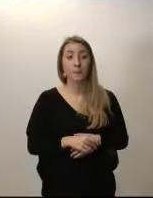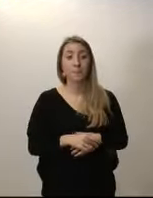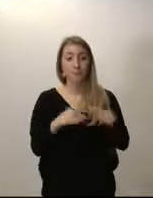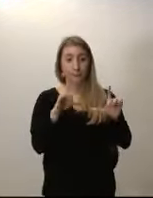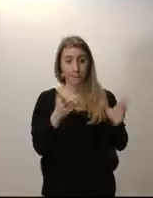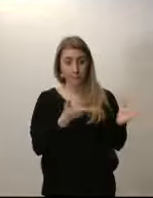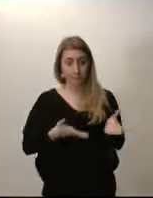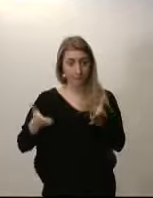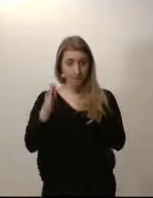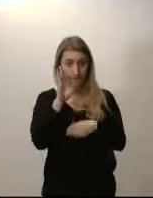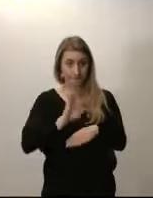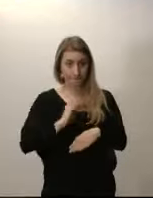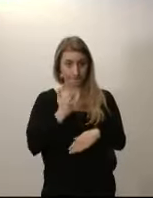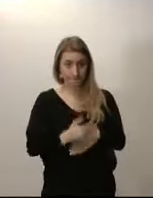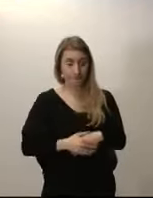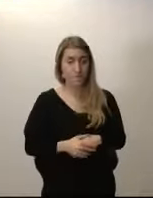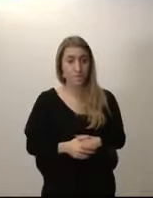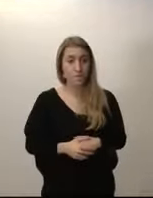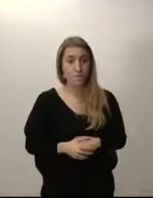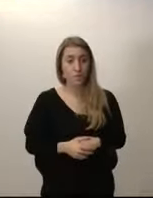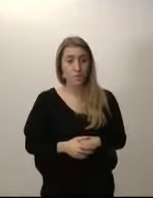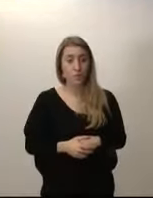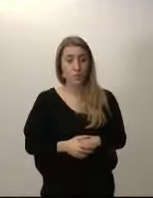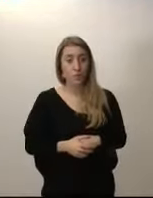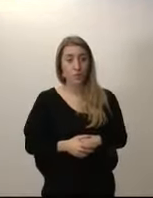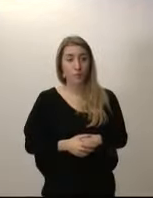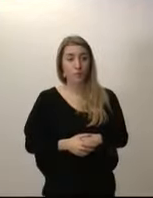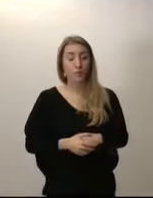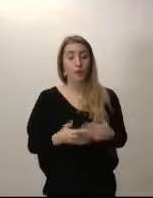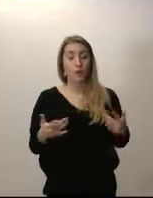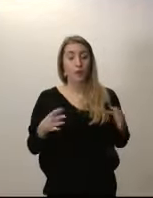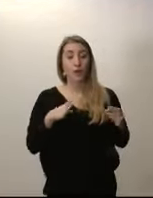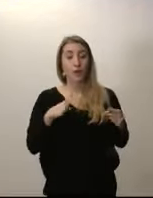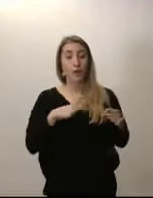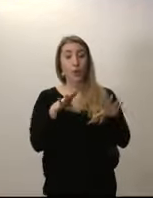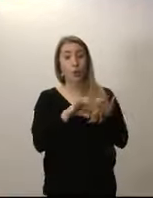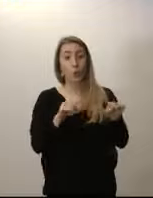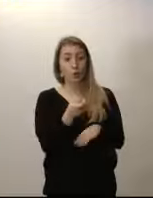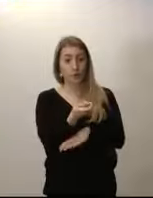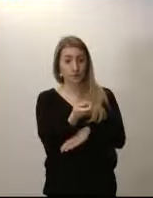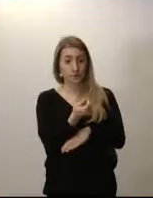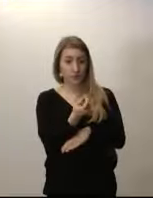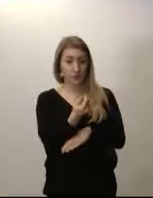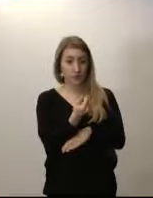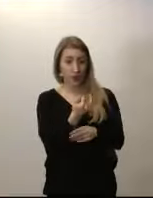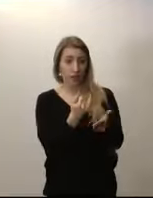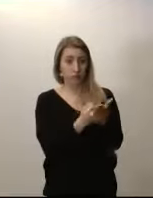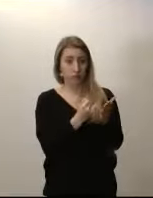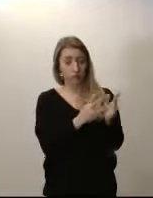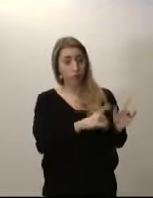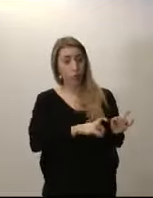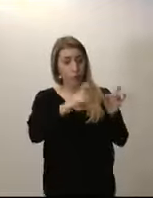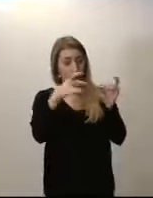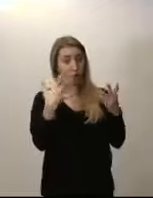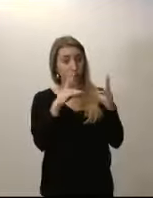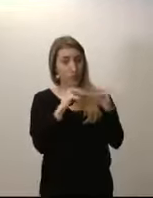merci. Les grands postes de variation, l'augmentation du produit fiscal. J'ai expliqué pourquoi juste